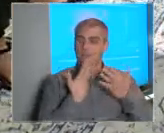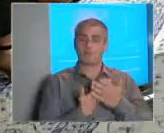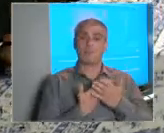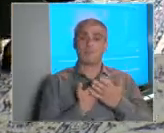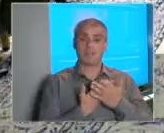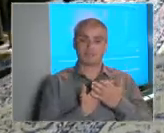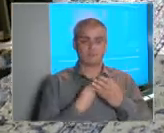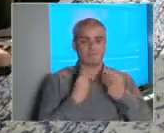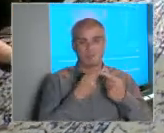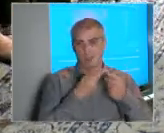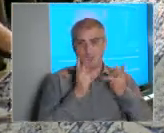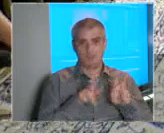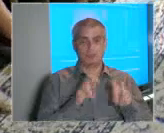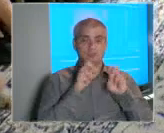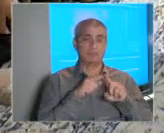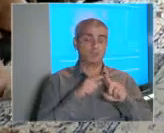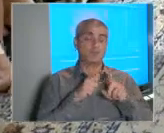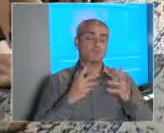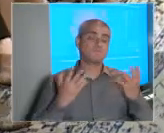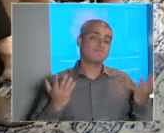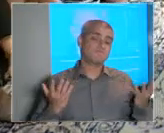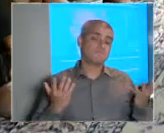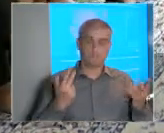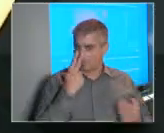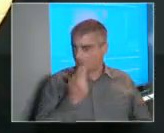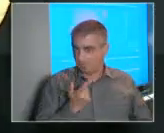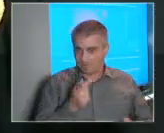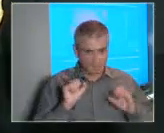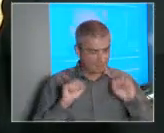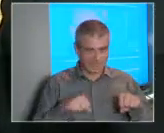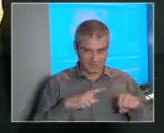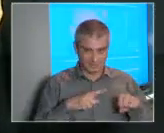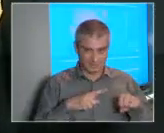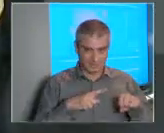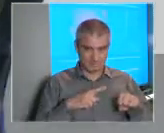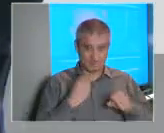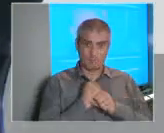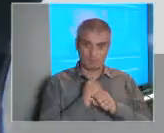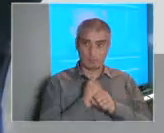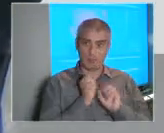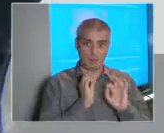הממליצים, ולתת לו את ההזדמנות. תראה, הנשיא פועל